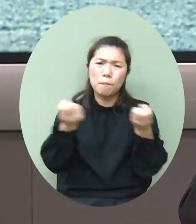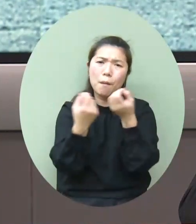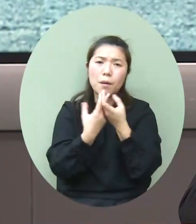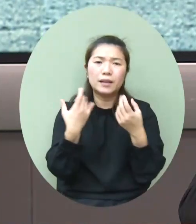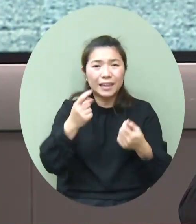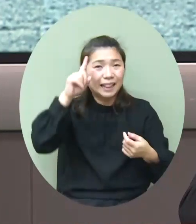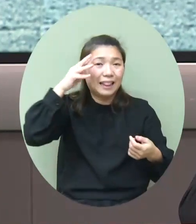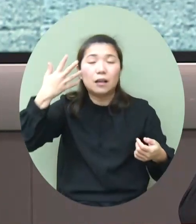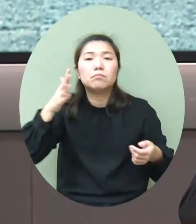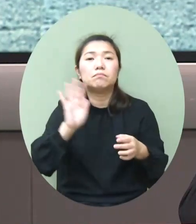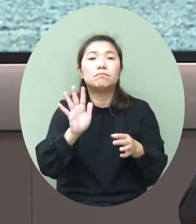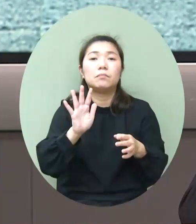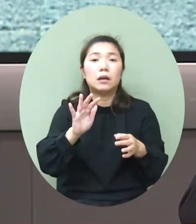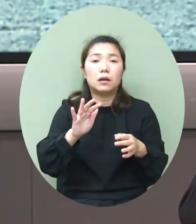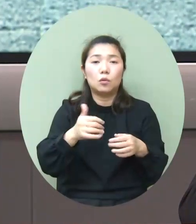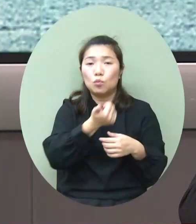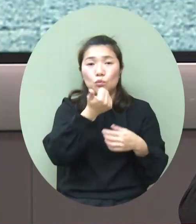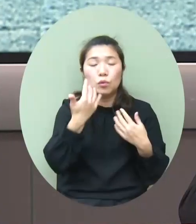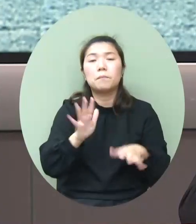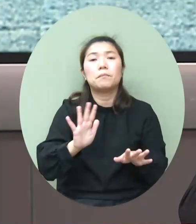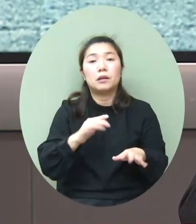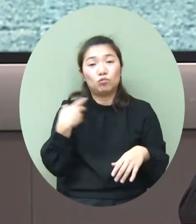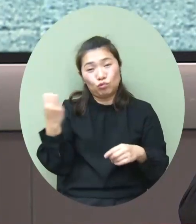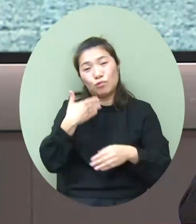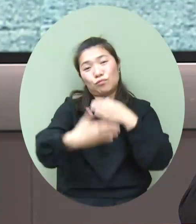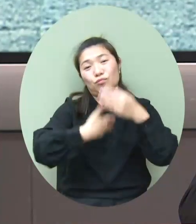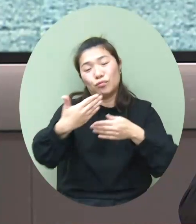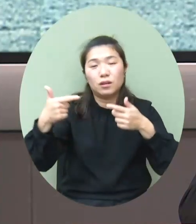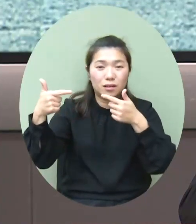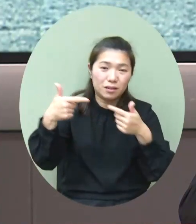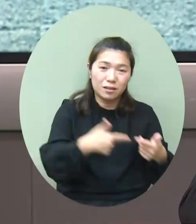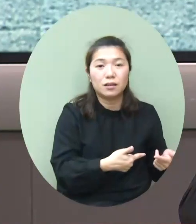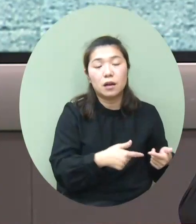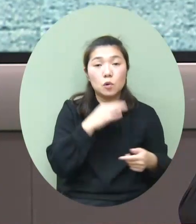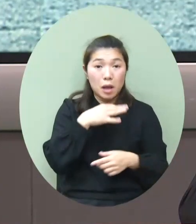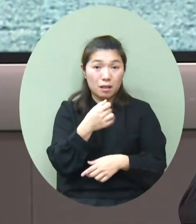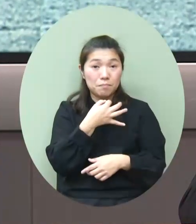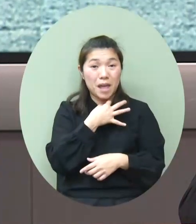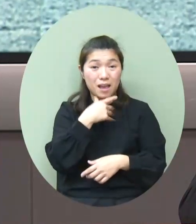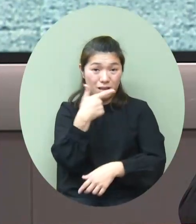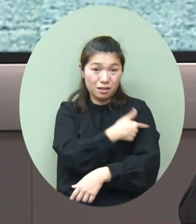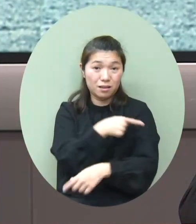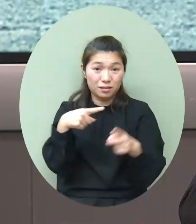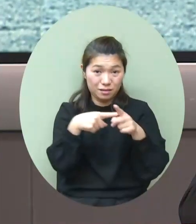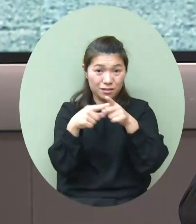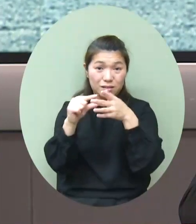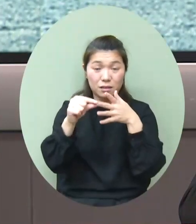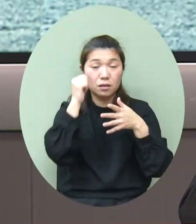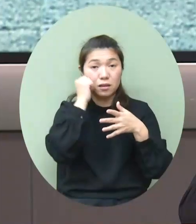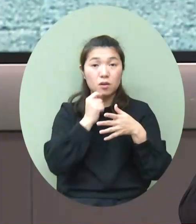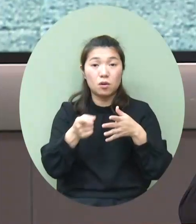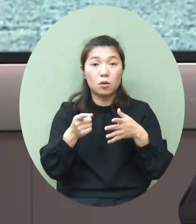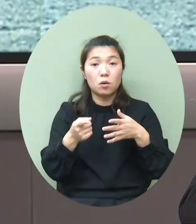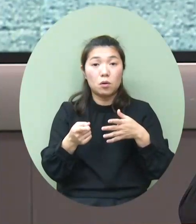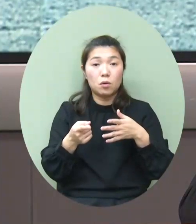时候在院舍爆发呢，并不是几天内就可以完成，可能会一直持续下去。如果还没接种疫